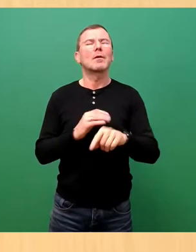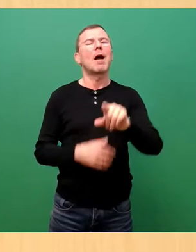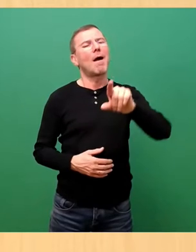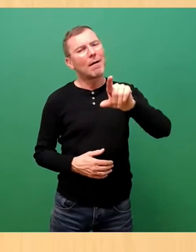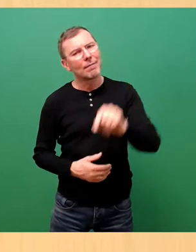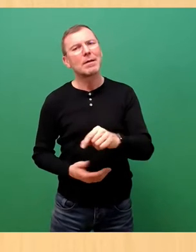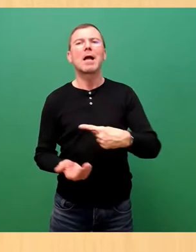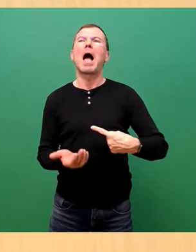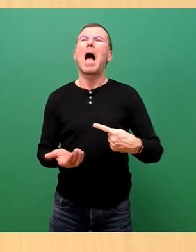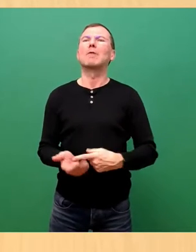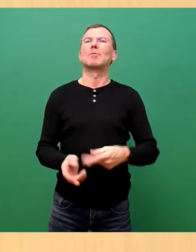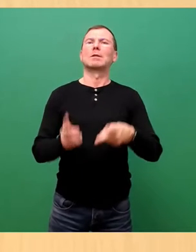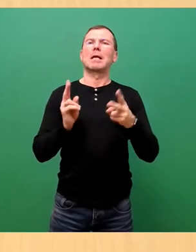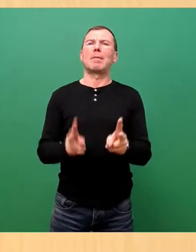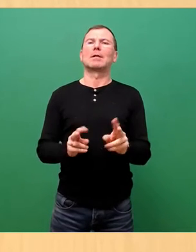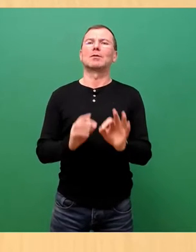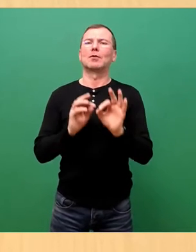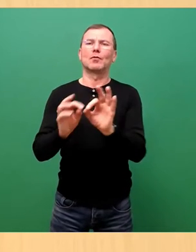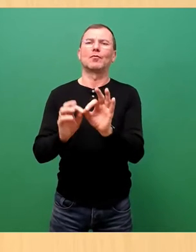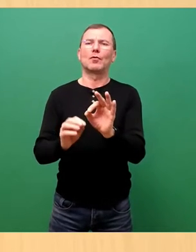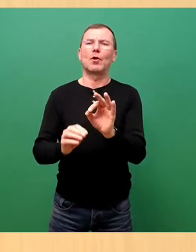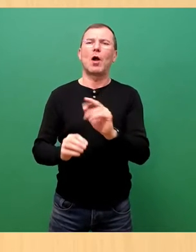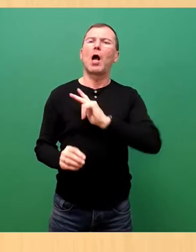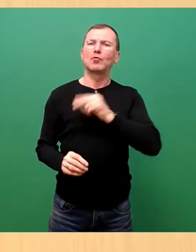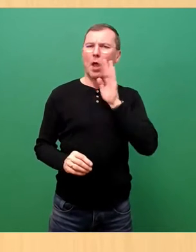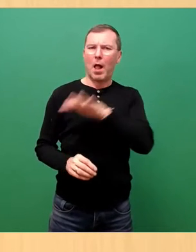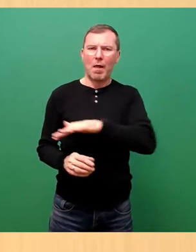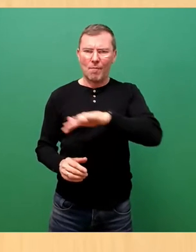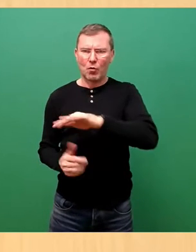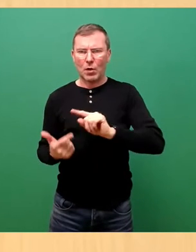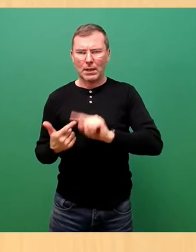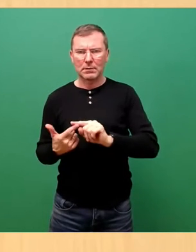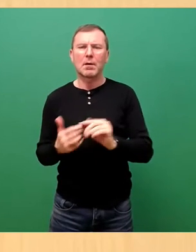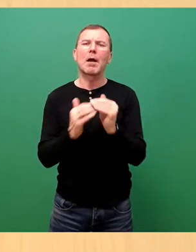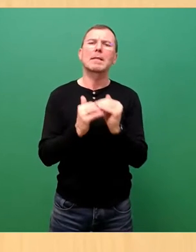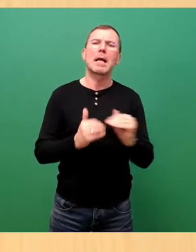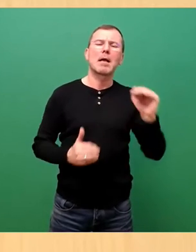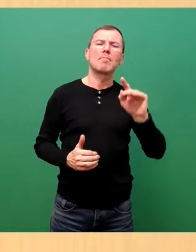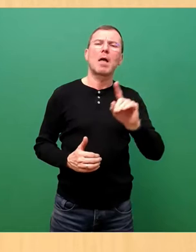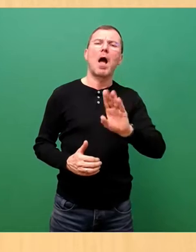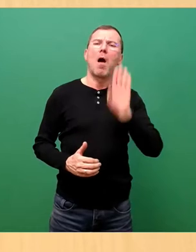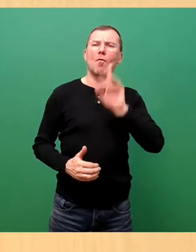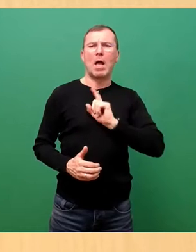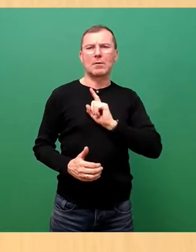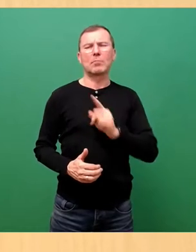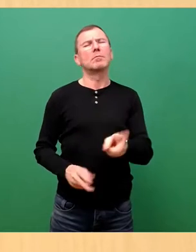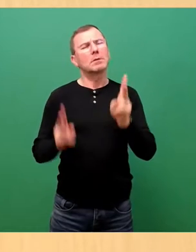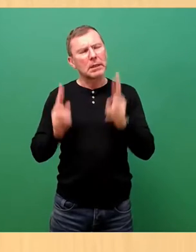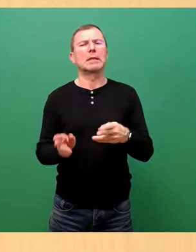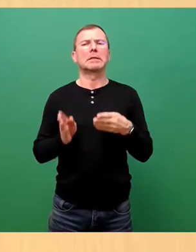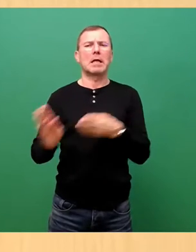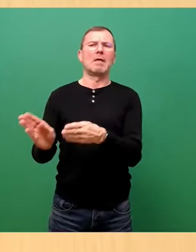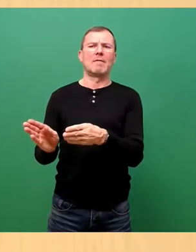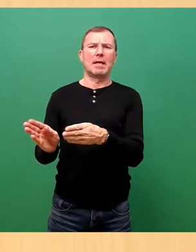die dann den belegungsgebundenen Wohnraum mieten wollen, und mehr Wohneigentum. Das ist der Ausweg aus der Spirale und